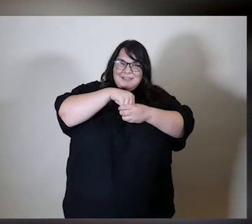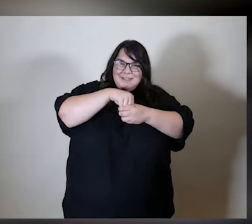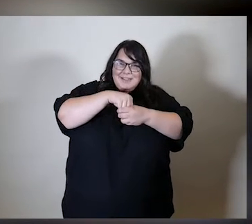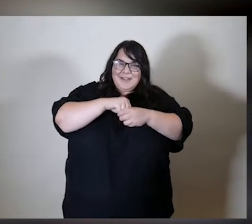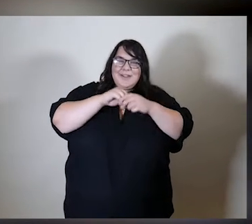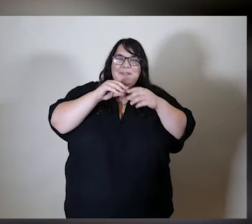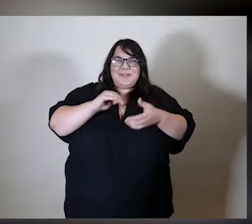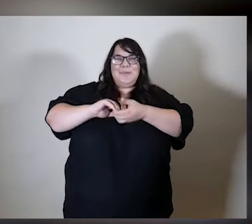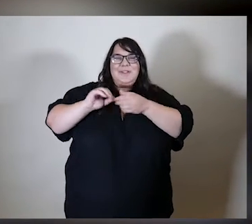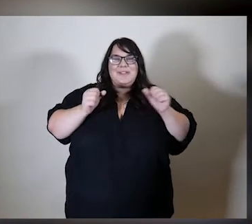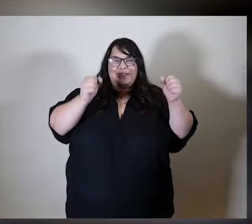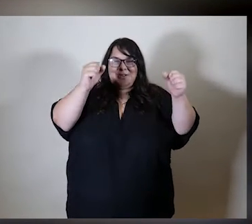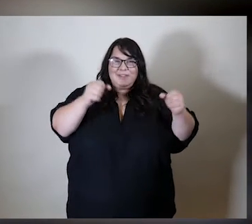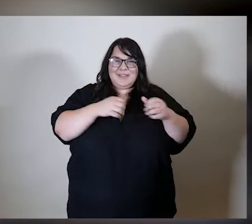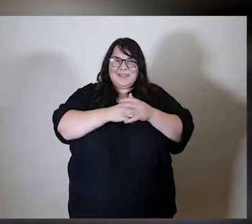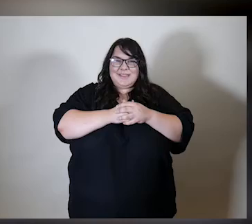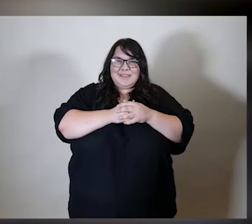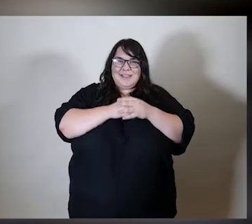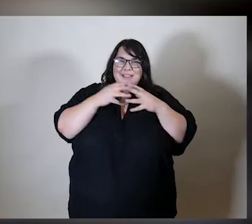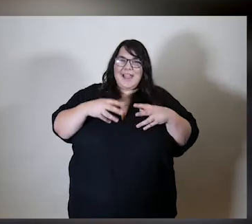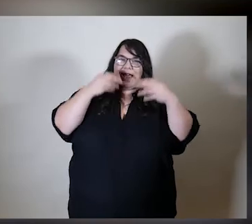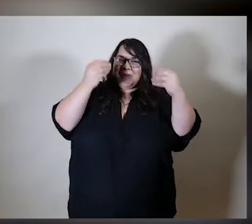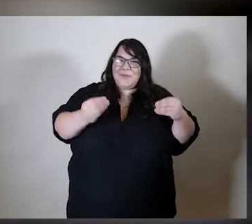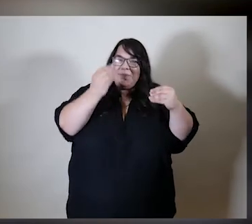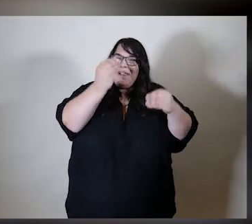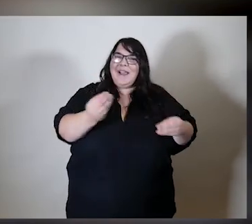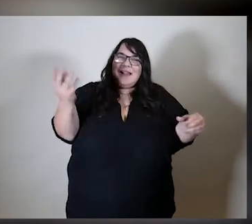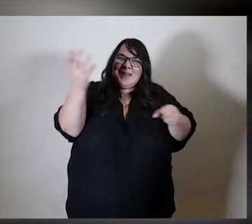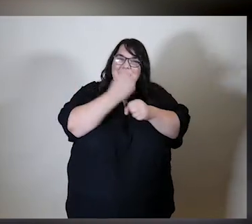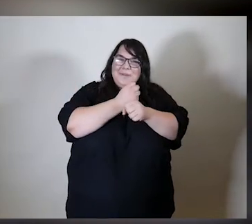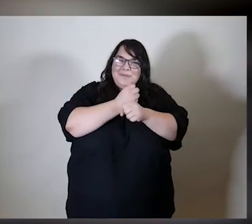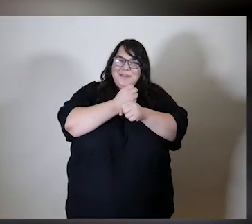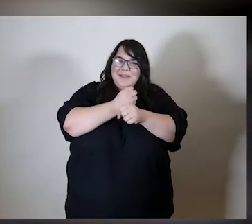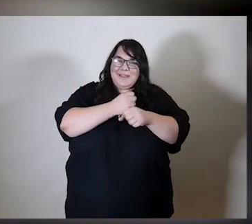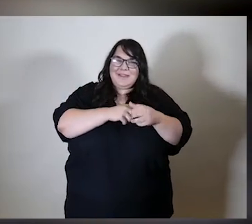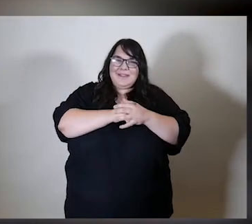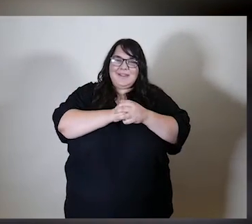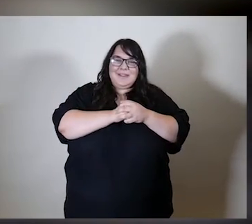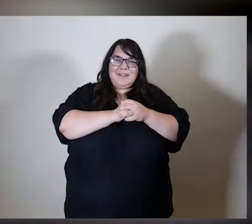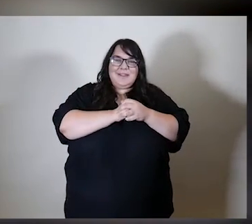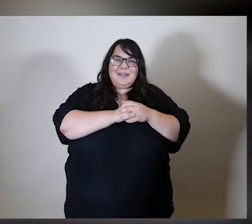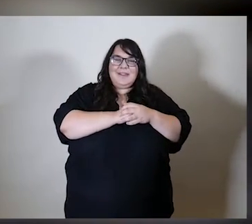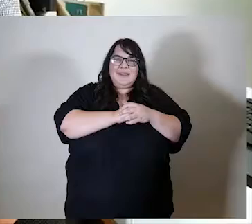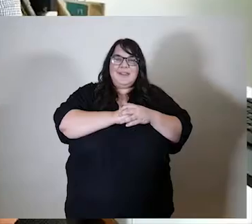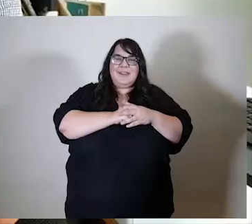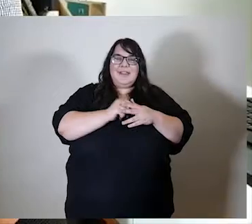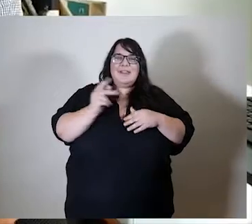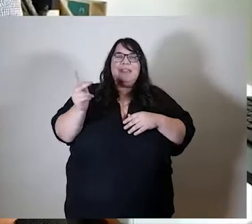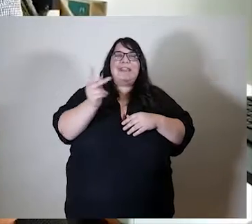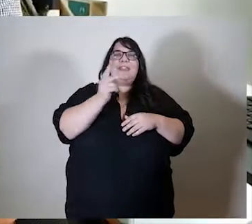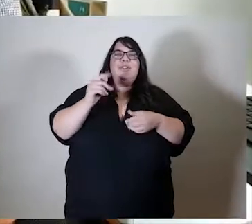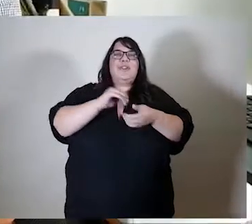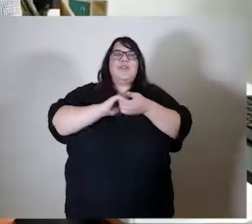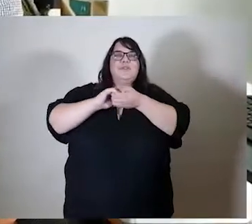να συμμετάσχετε στις δράσεις του συλλόγου μας. Εύχομαι καλή επιτυχία στο φεστιβάλ. Ο